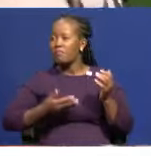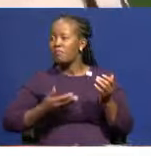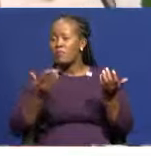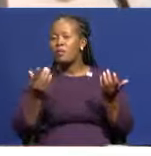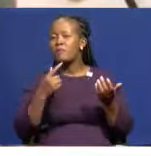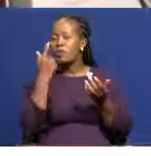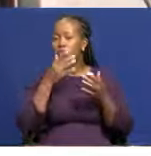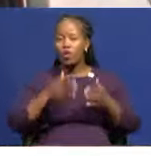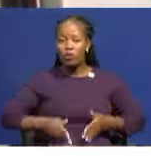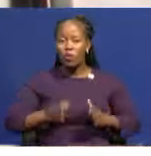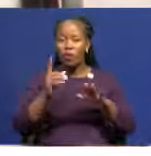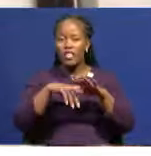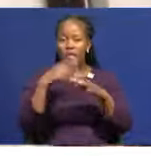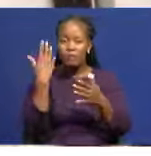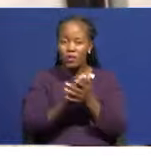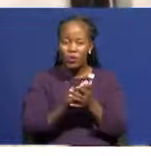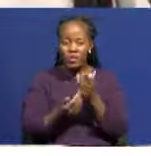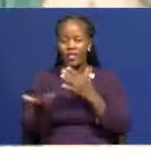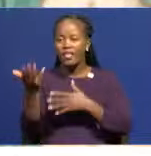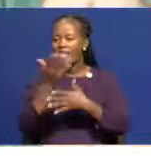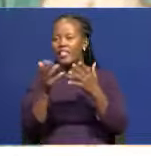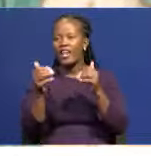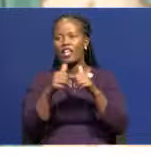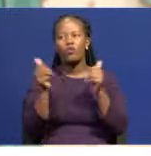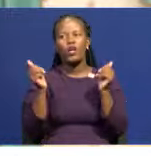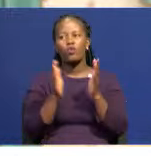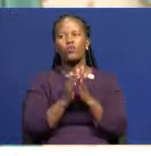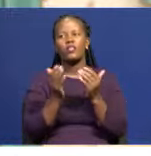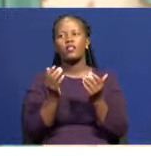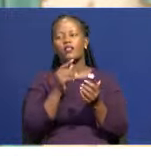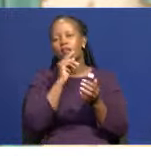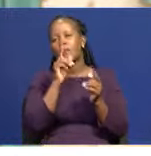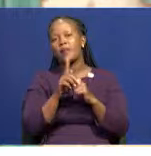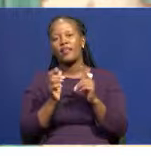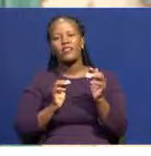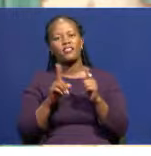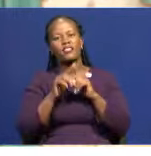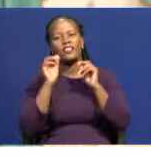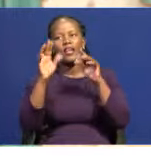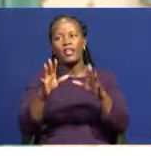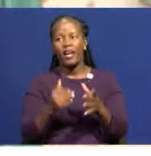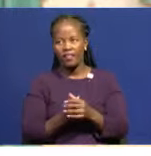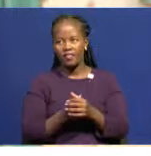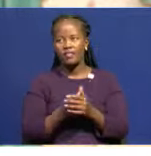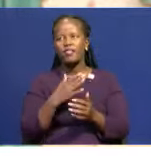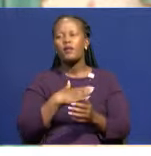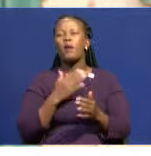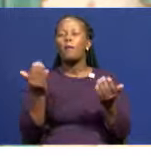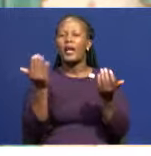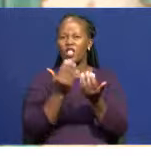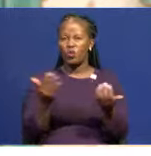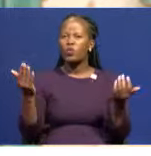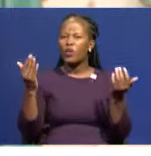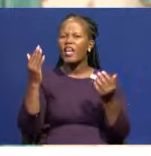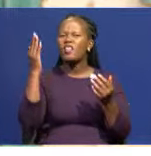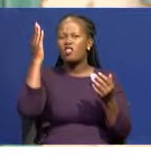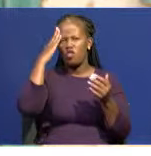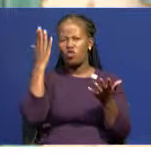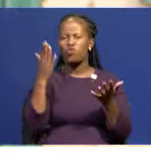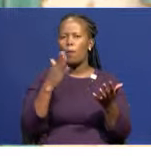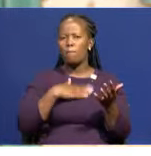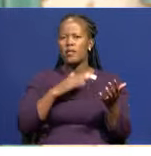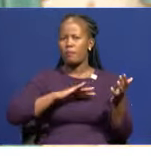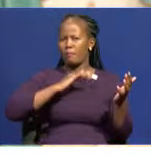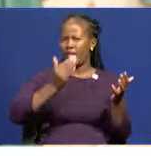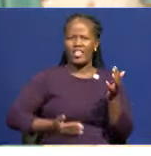vizuri na nduguze. They knew I was expectant, but they've not met him. So I'm feeling like the bond, even when I come out